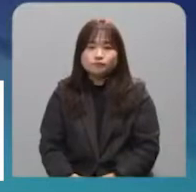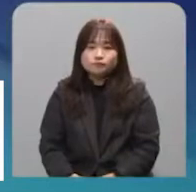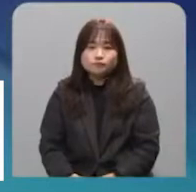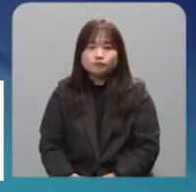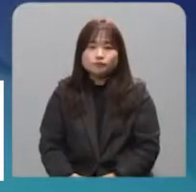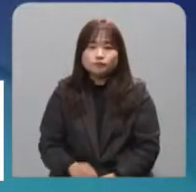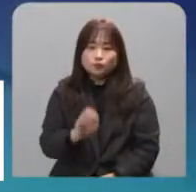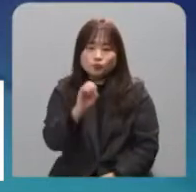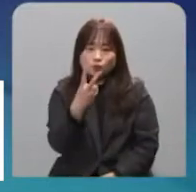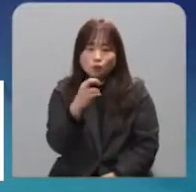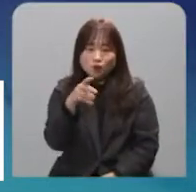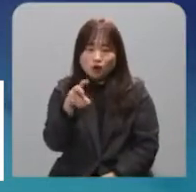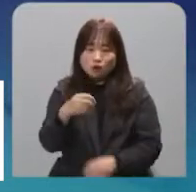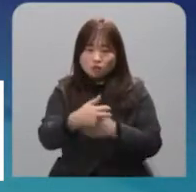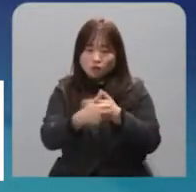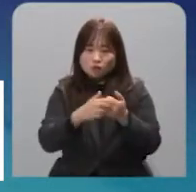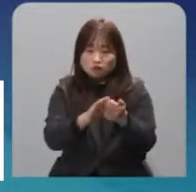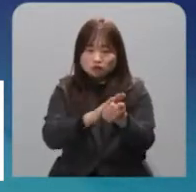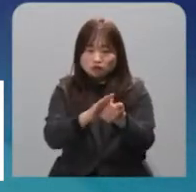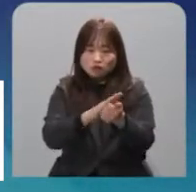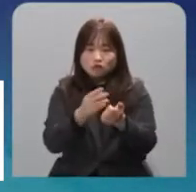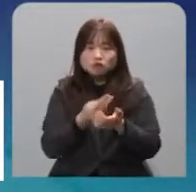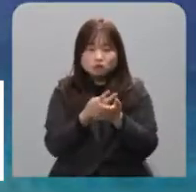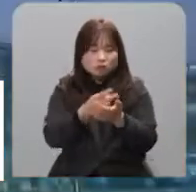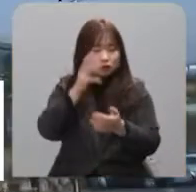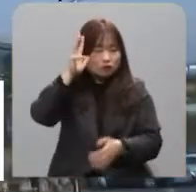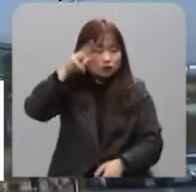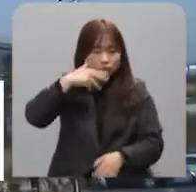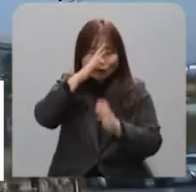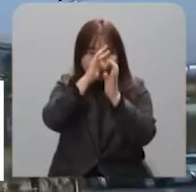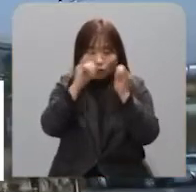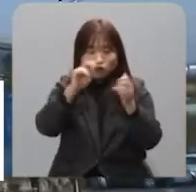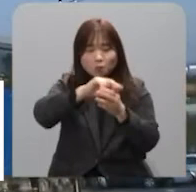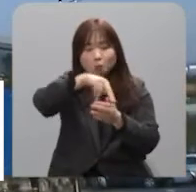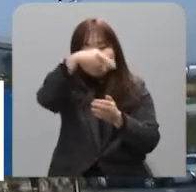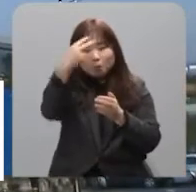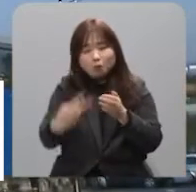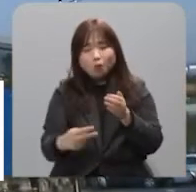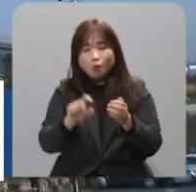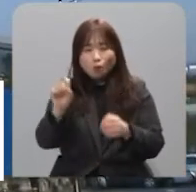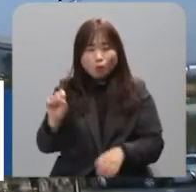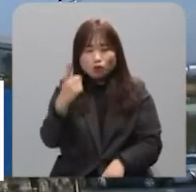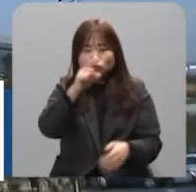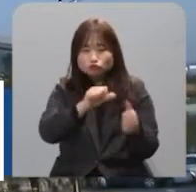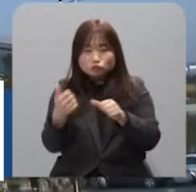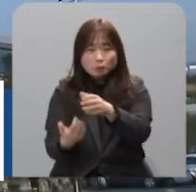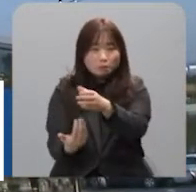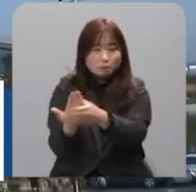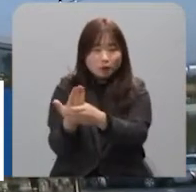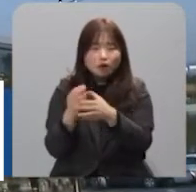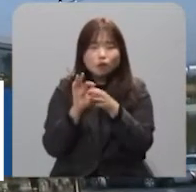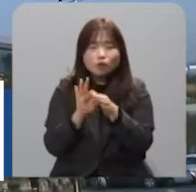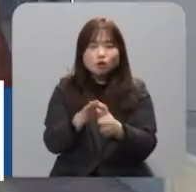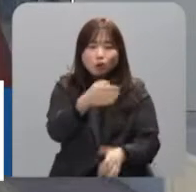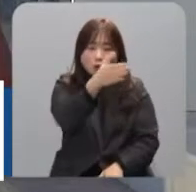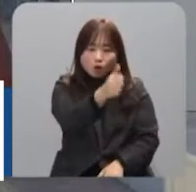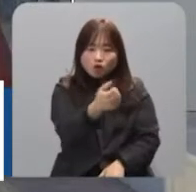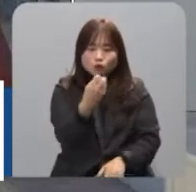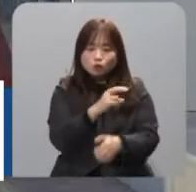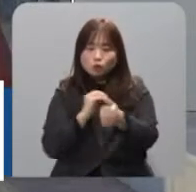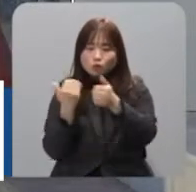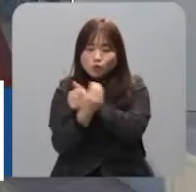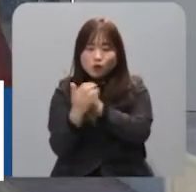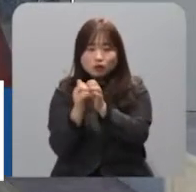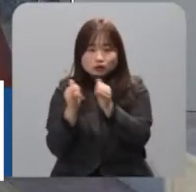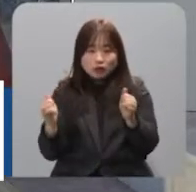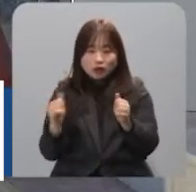요양원에 입원한 치매환자가 창문 밖으로 추락해 숨진 사건과 관련해 원장과 요양보호사 에게 벌금형이